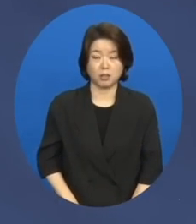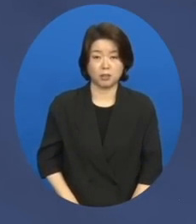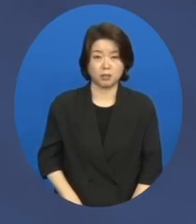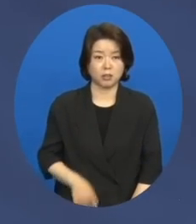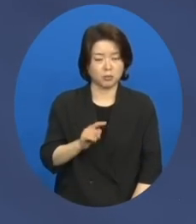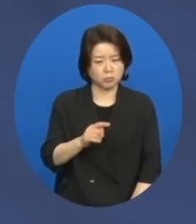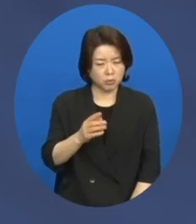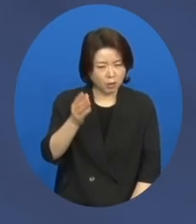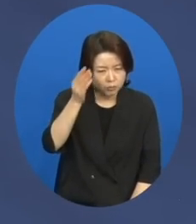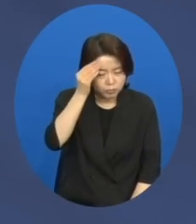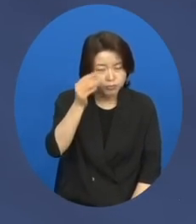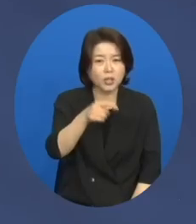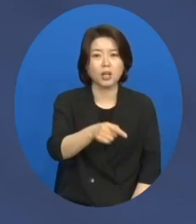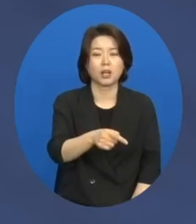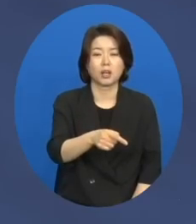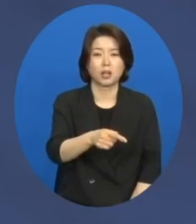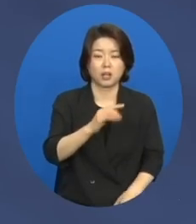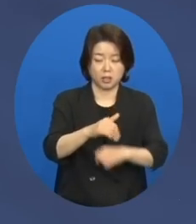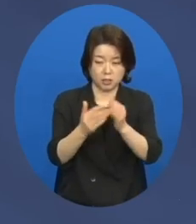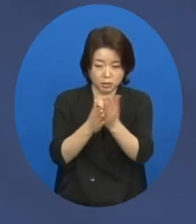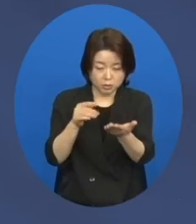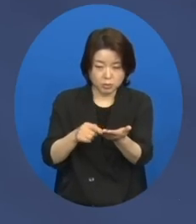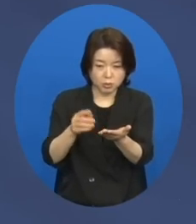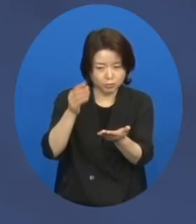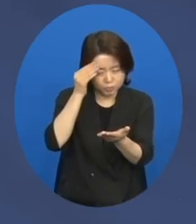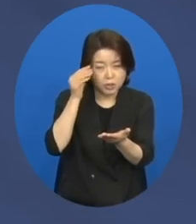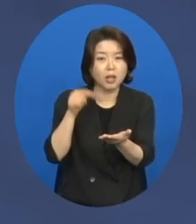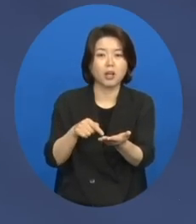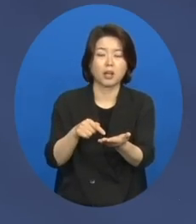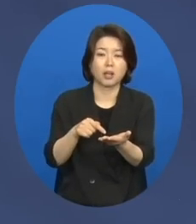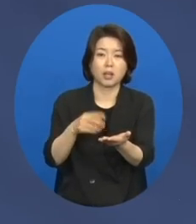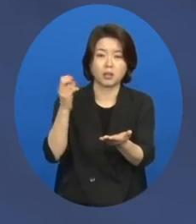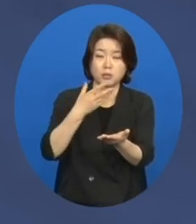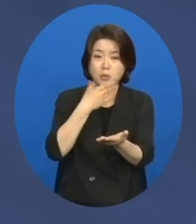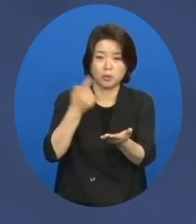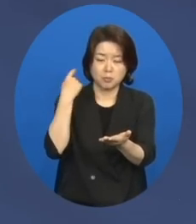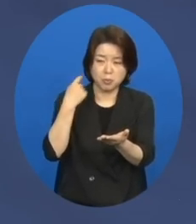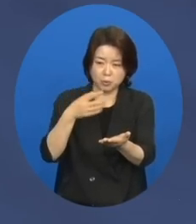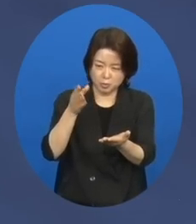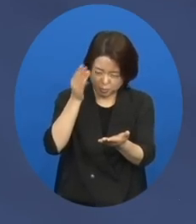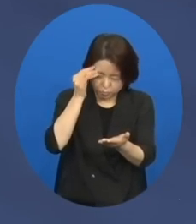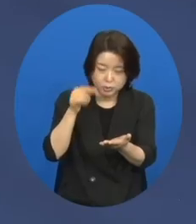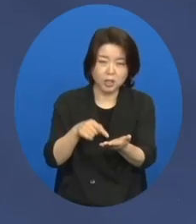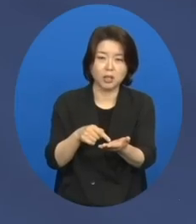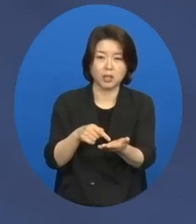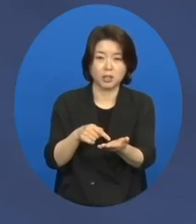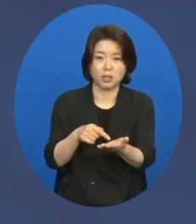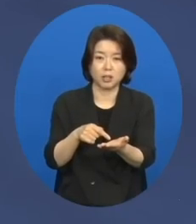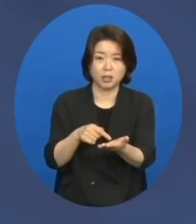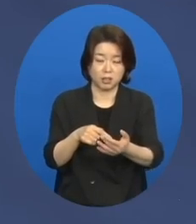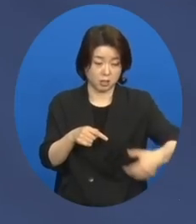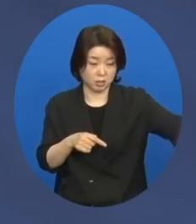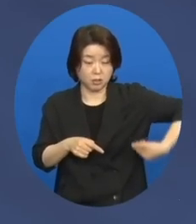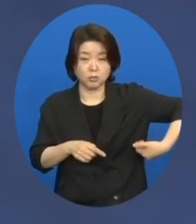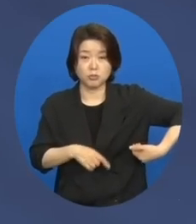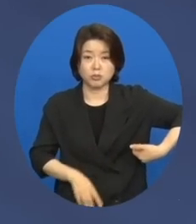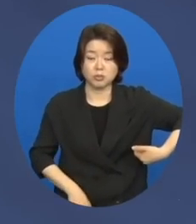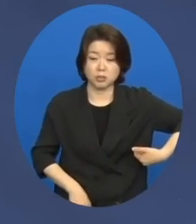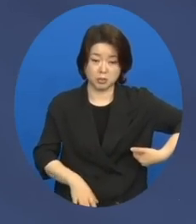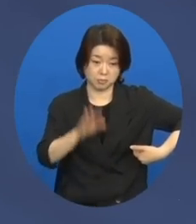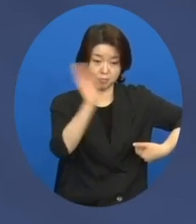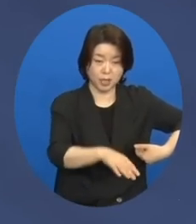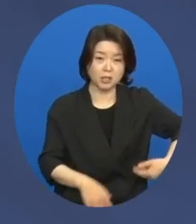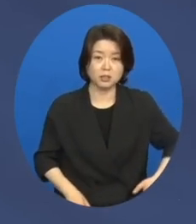얼마나 무지했으면 성경에 얼마나 무지하고 그리고 복음에 그렇게 무지했으면 옆구리 누가 치질 않아서